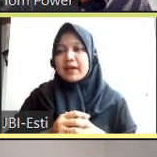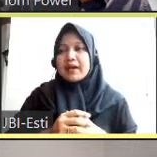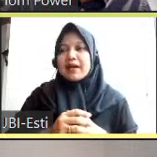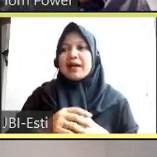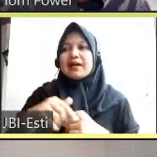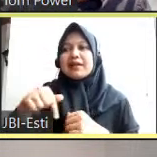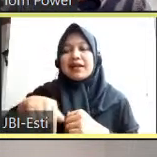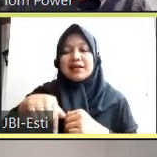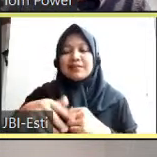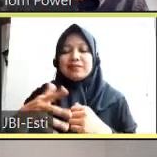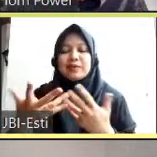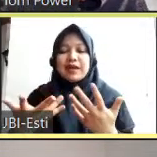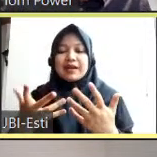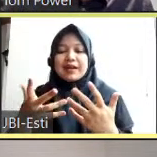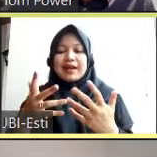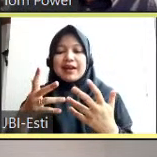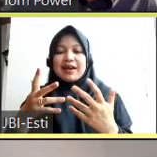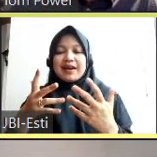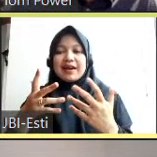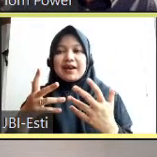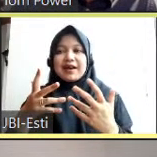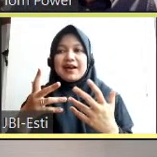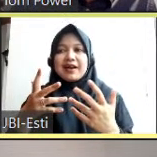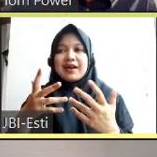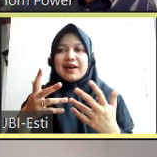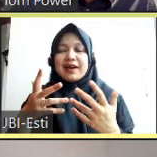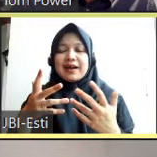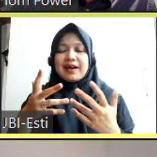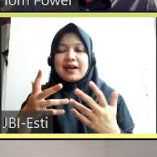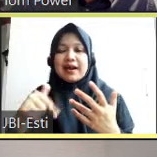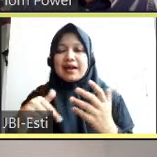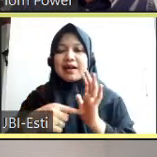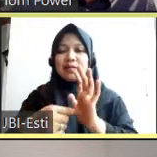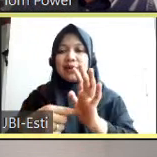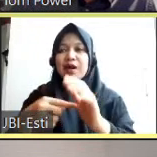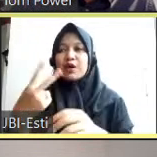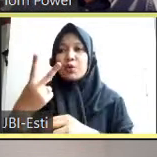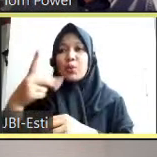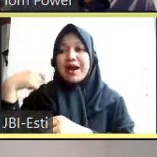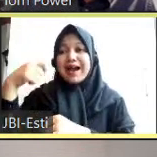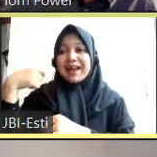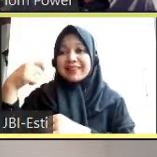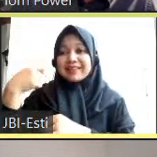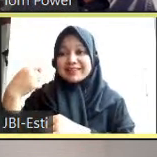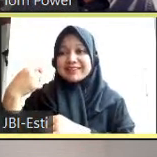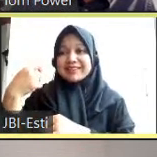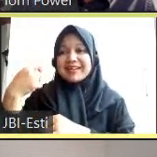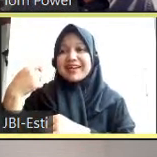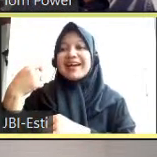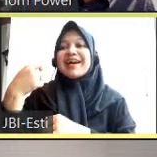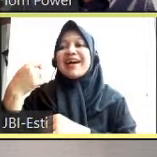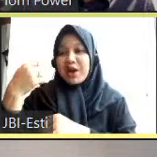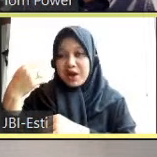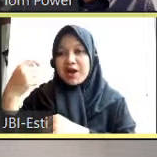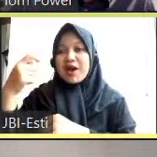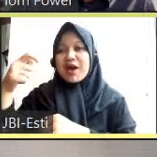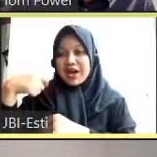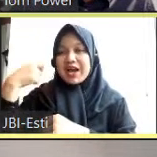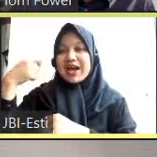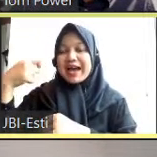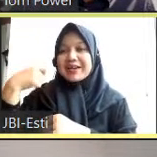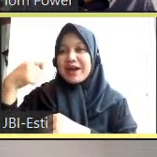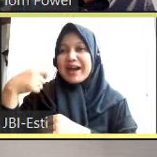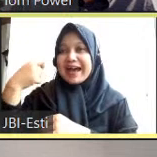Jadi memperlihatkan dua artis dan influencer dengan